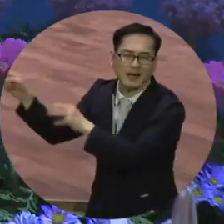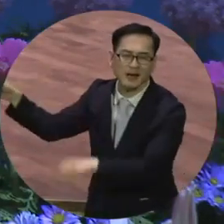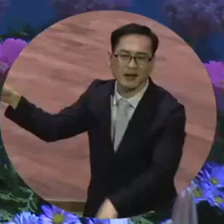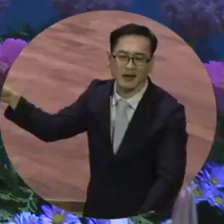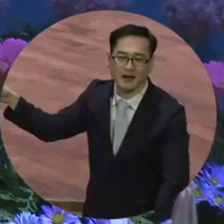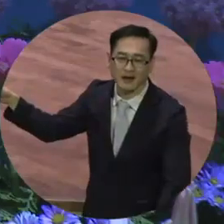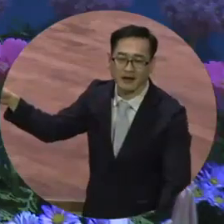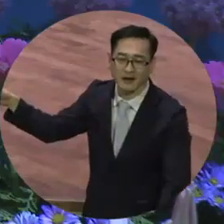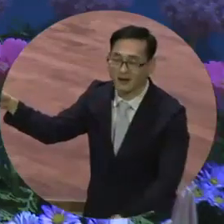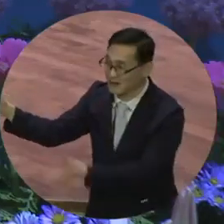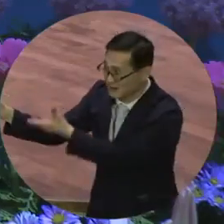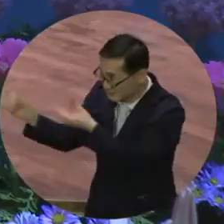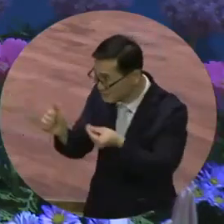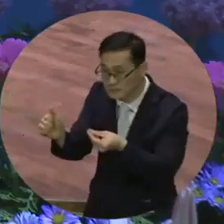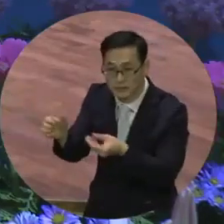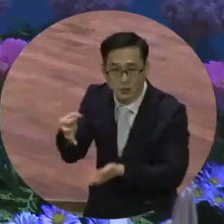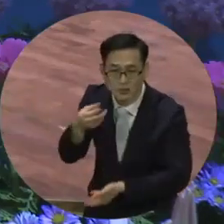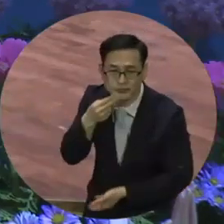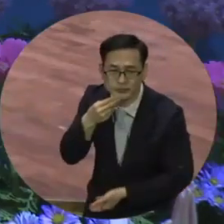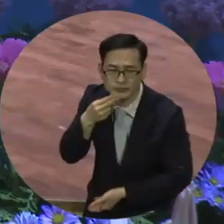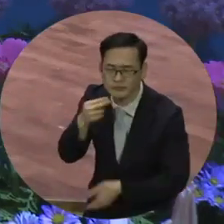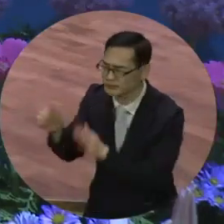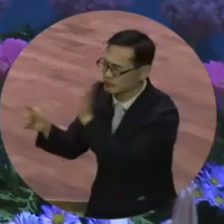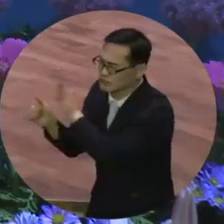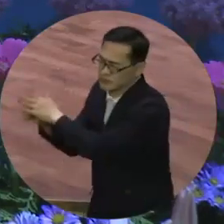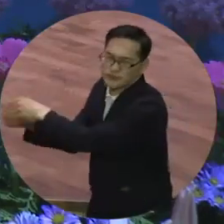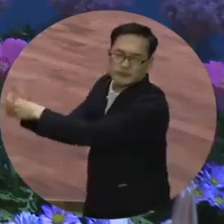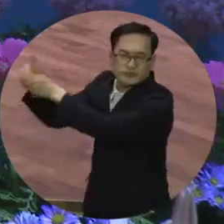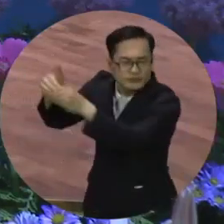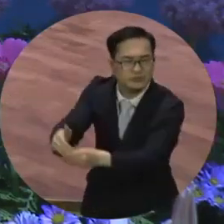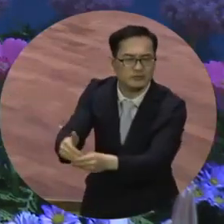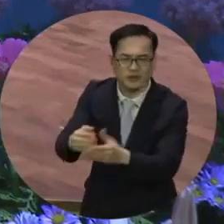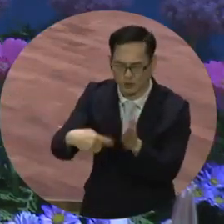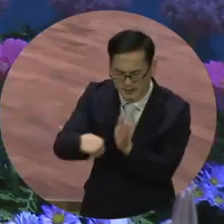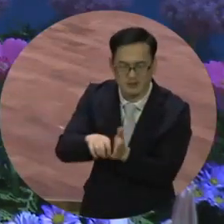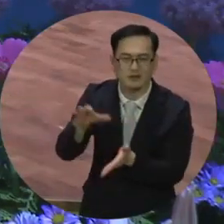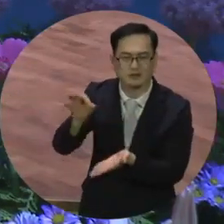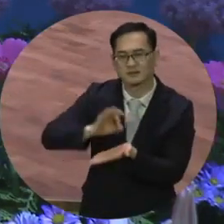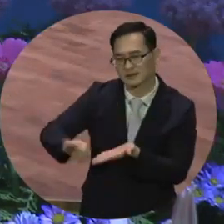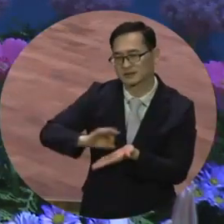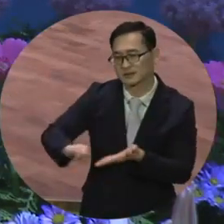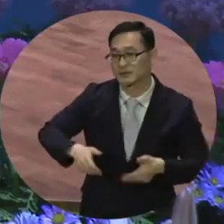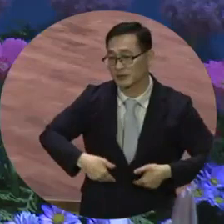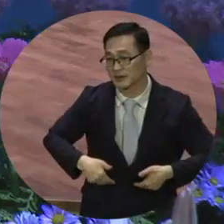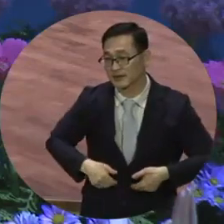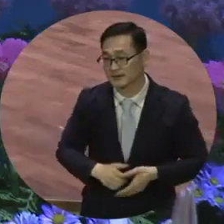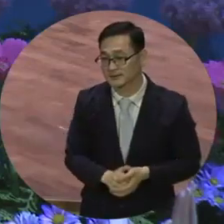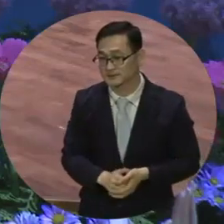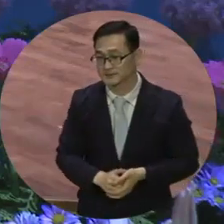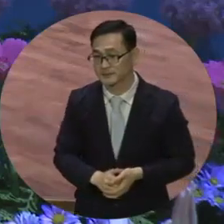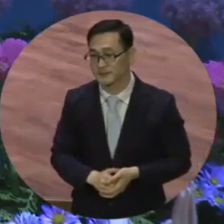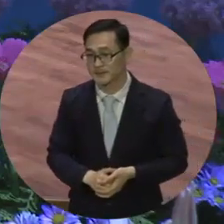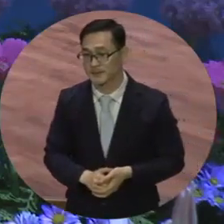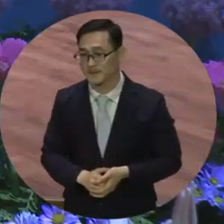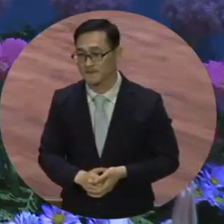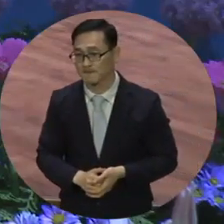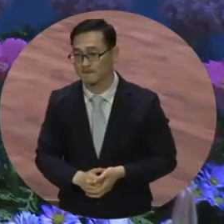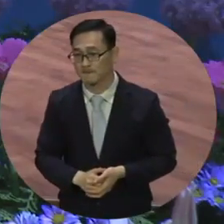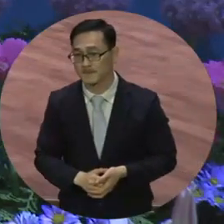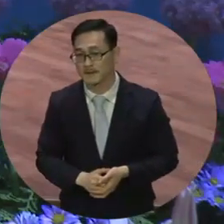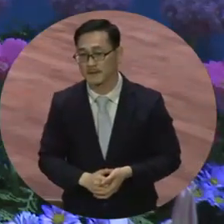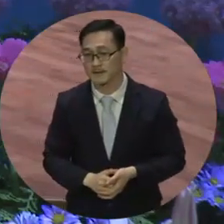접촉점을 만드는 기회가 돼요. 6월 2일은요 상반기 전도 운동의 이제 마지막 초청